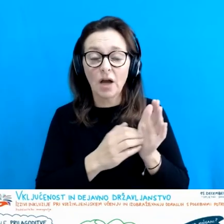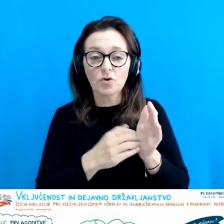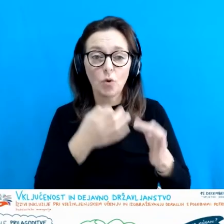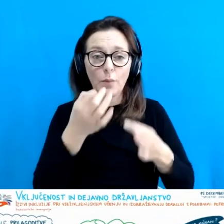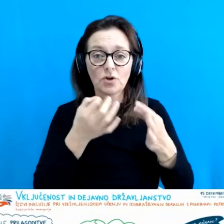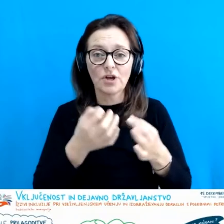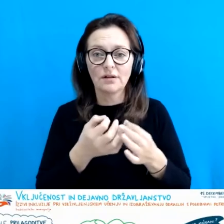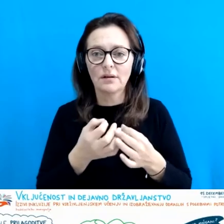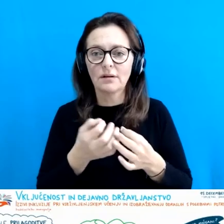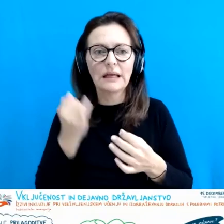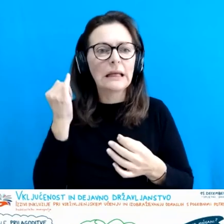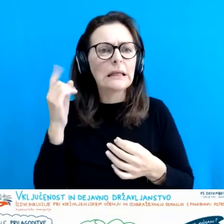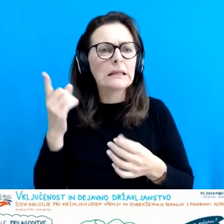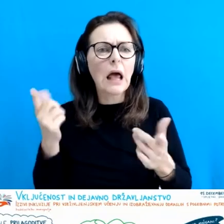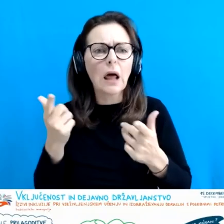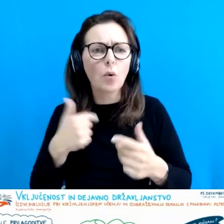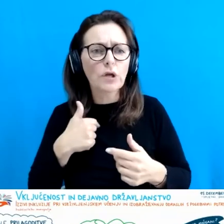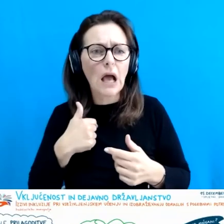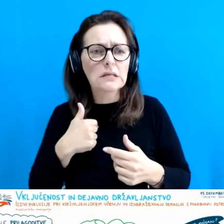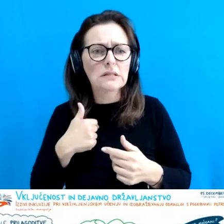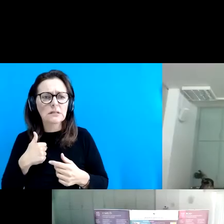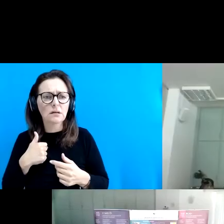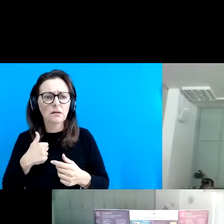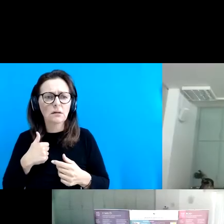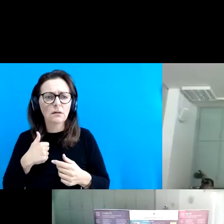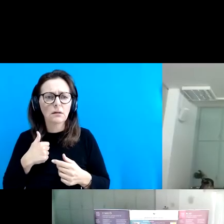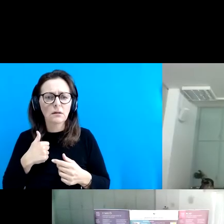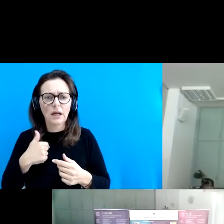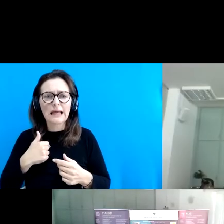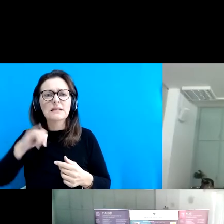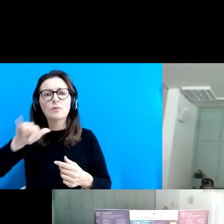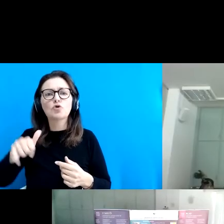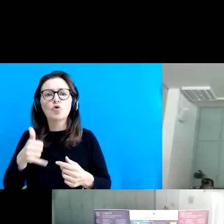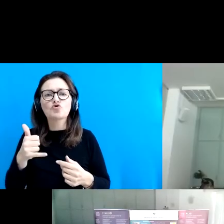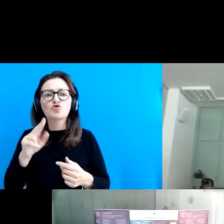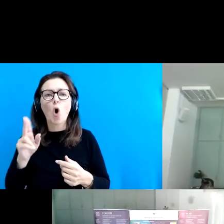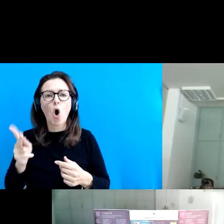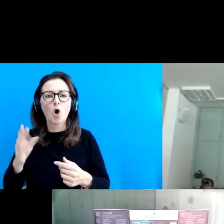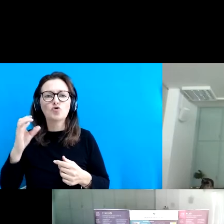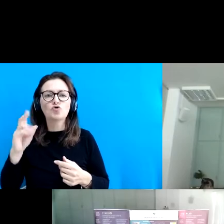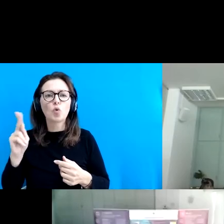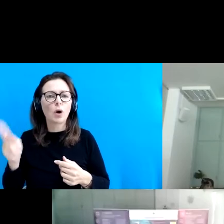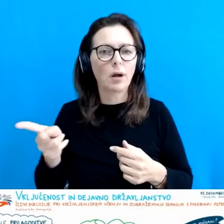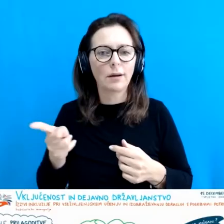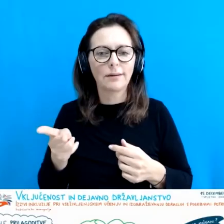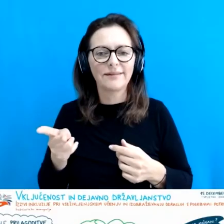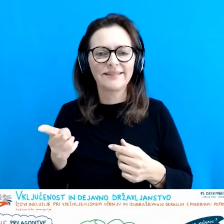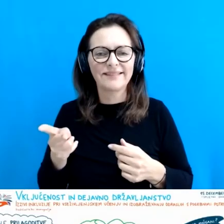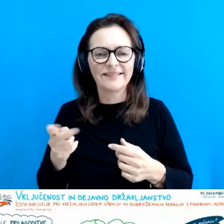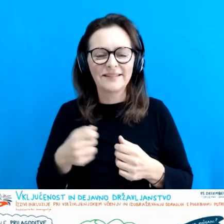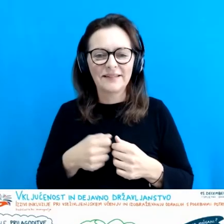A lahko Ida, jaz? Ja, izvolite. Jaz sem Joško Čuk. Zdravo. Gospod Čuk, me